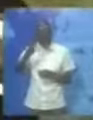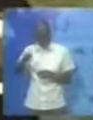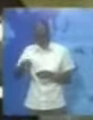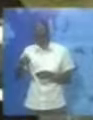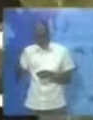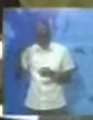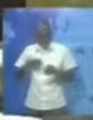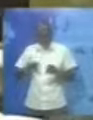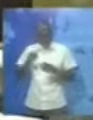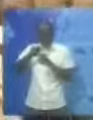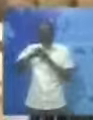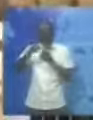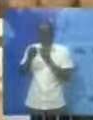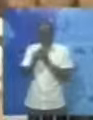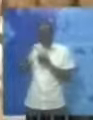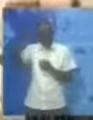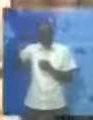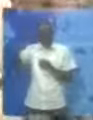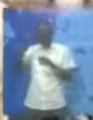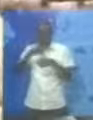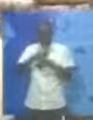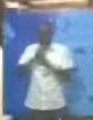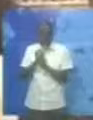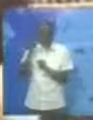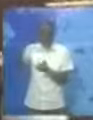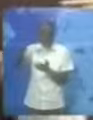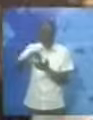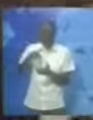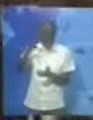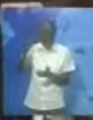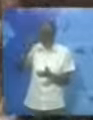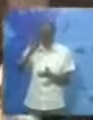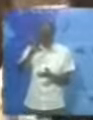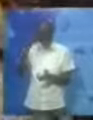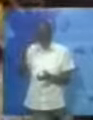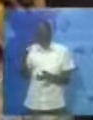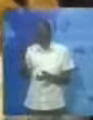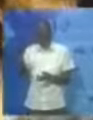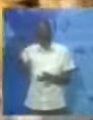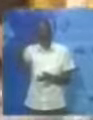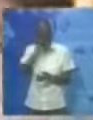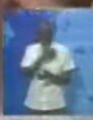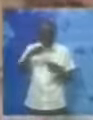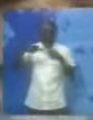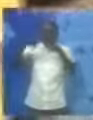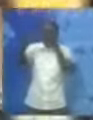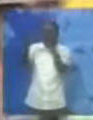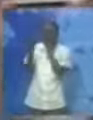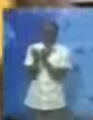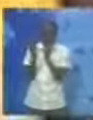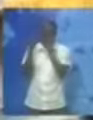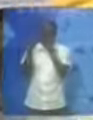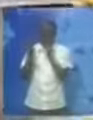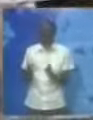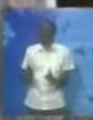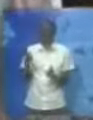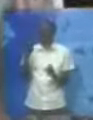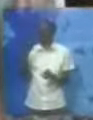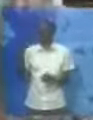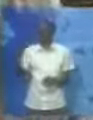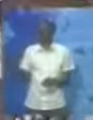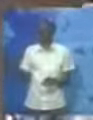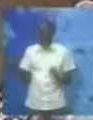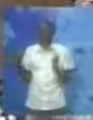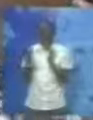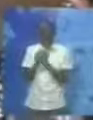Une société créée en 1974 par Michelin et reprise plus tard par un groupe d'investisseurs burkinabais.